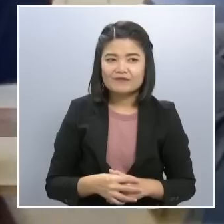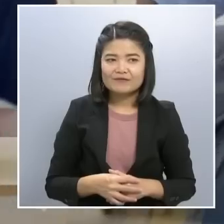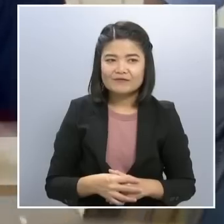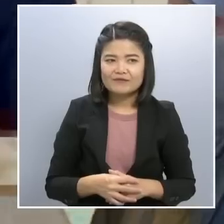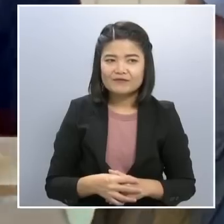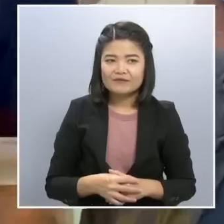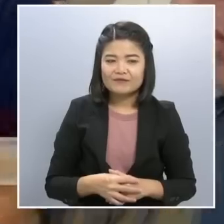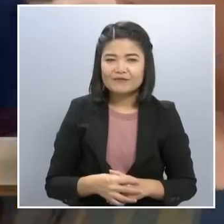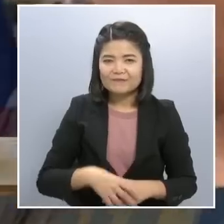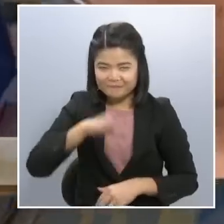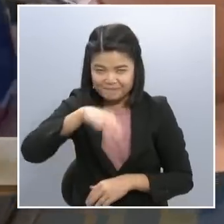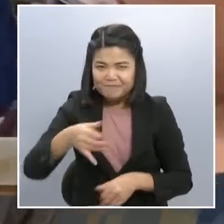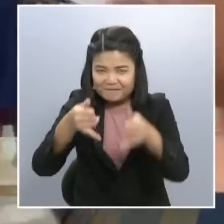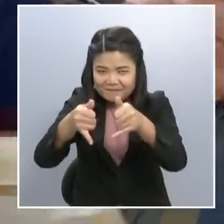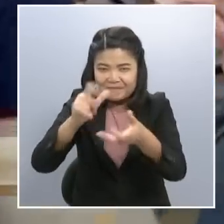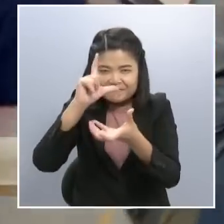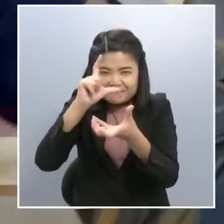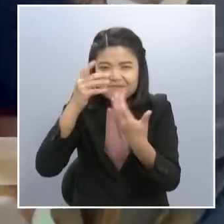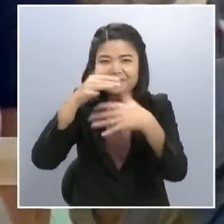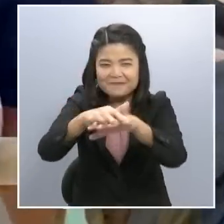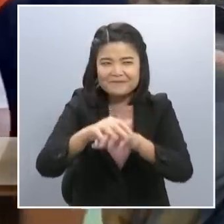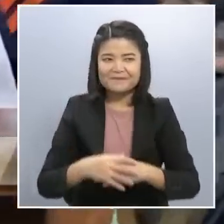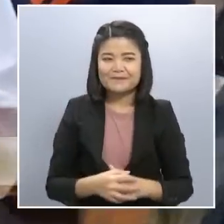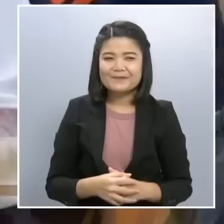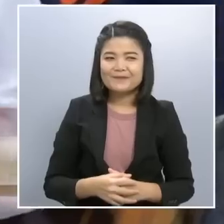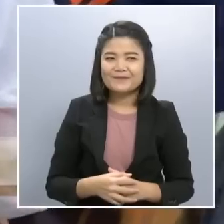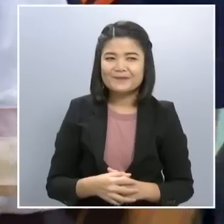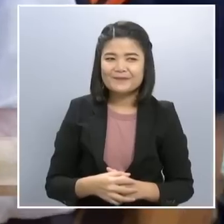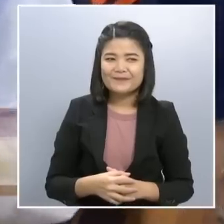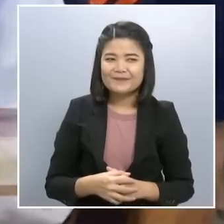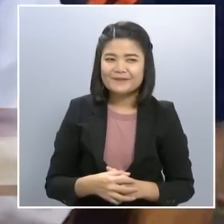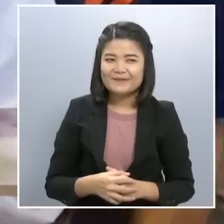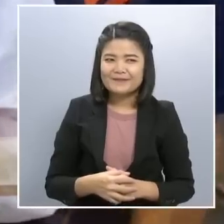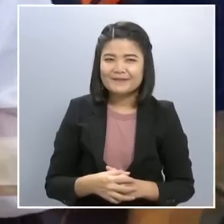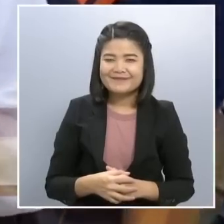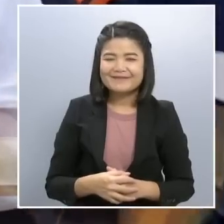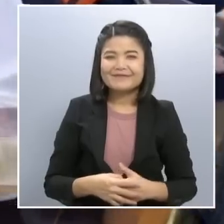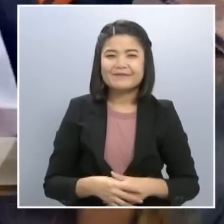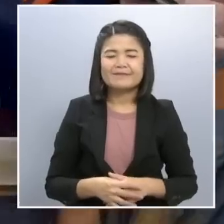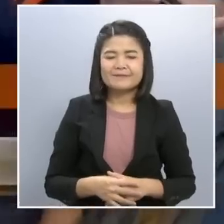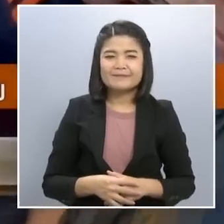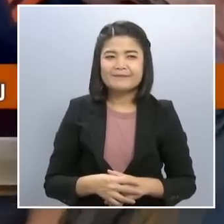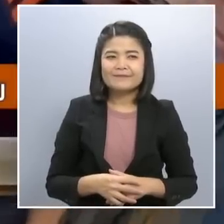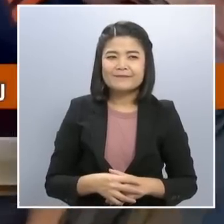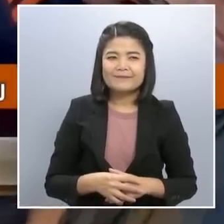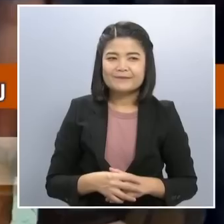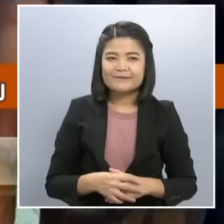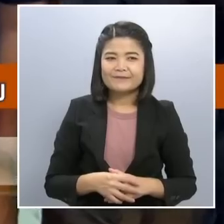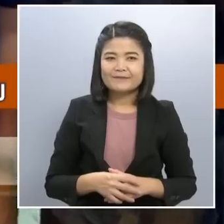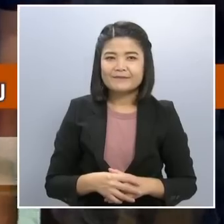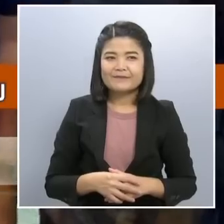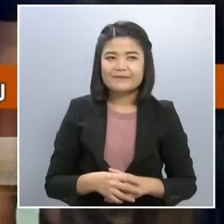แม่มาถ่ายด้วยกันไปชม ครับคุณครับขอยกรอแม่ครับนี่ฮะไอ้ดูใบเลขขอบคุณครับผม น ี่